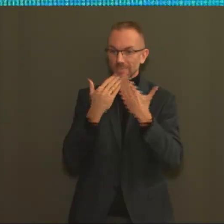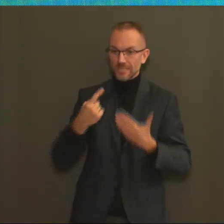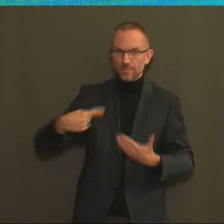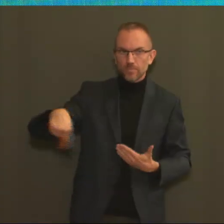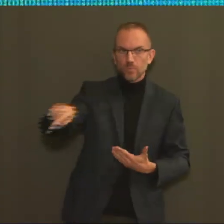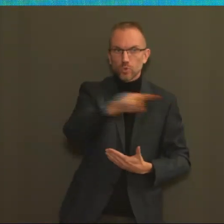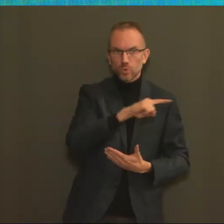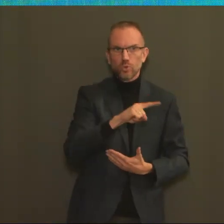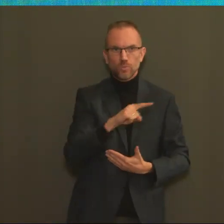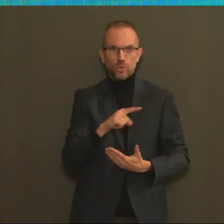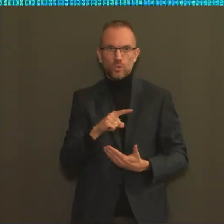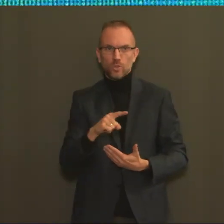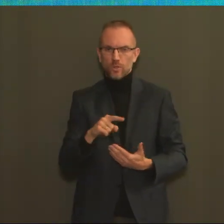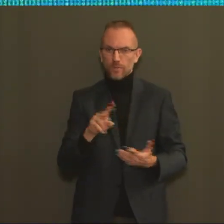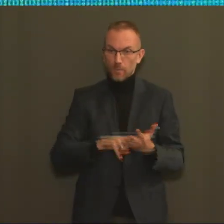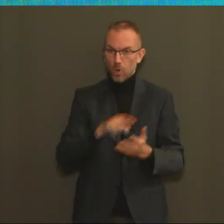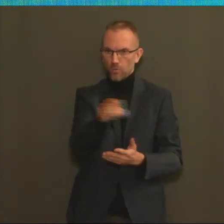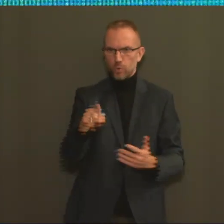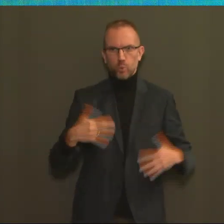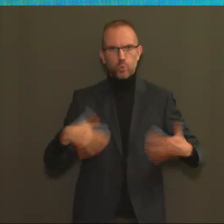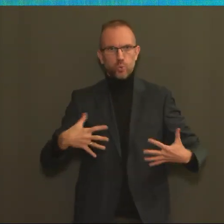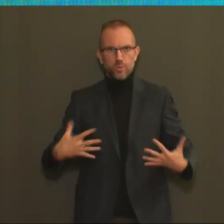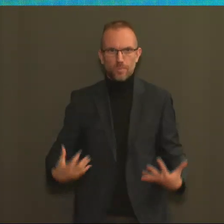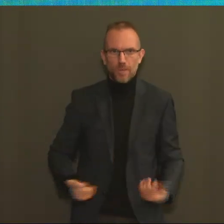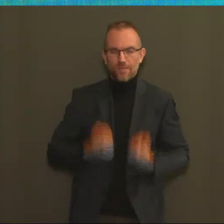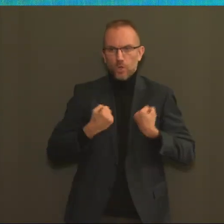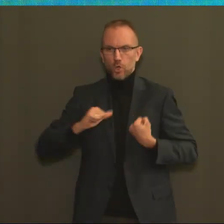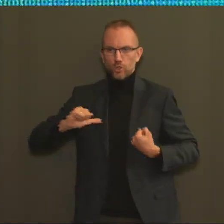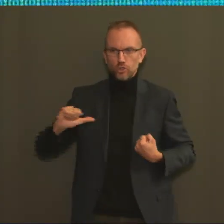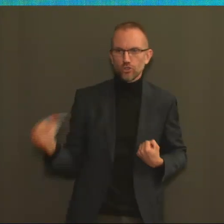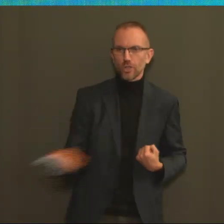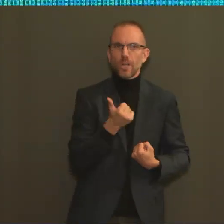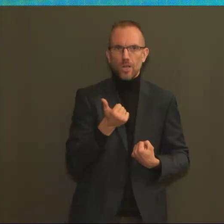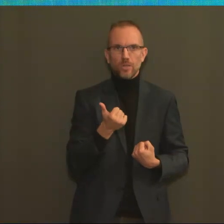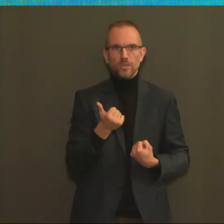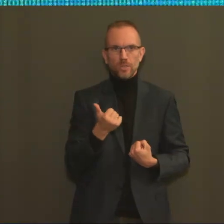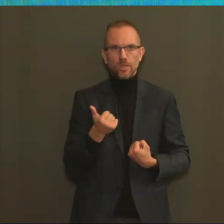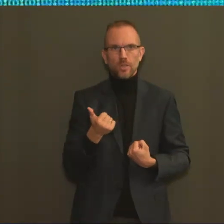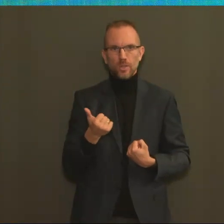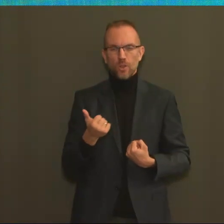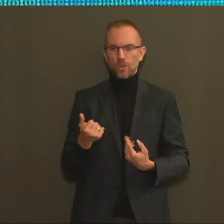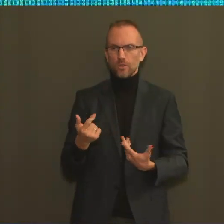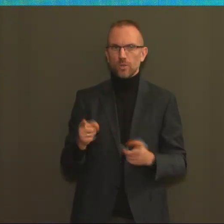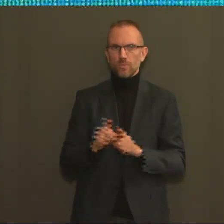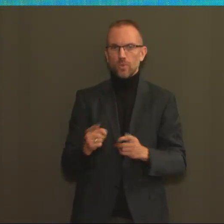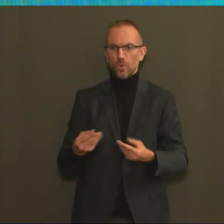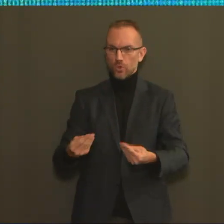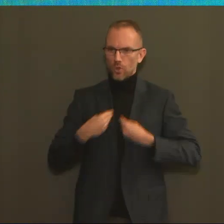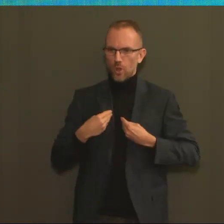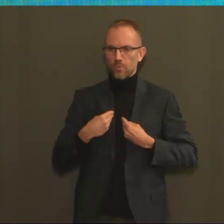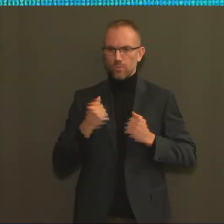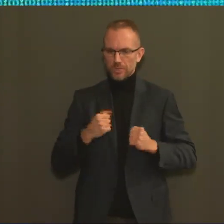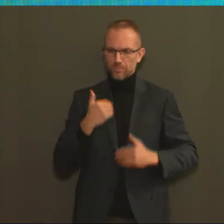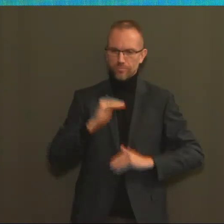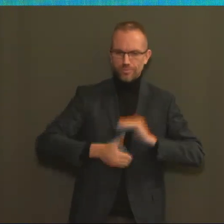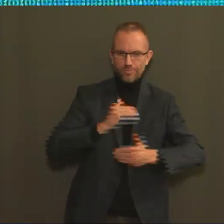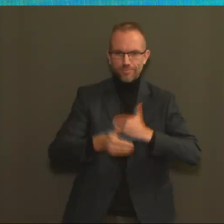boeddha zijn voor enorm voor nu af bij de permettre alle vaccin show tussen die rowlet taal en mayer